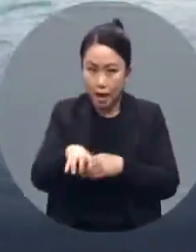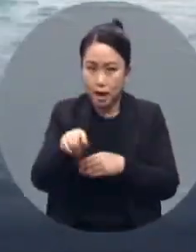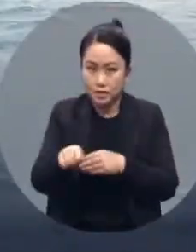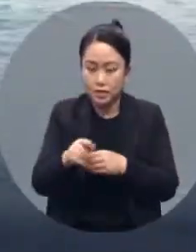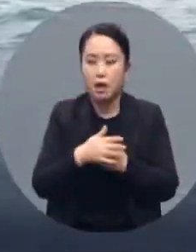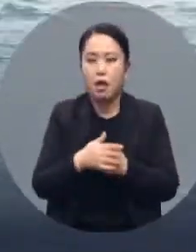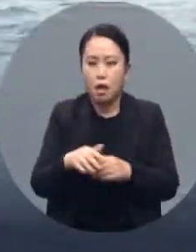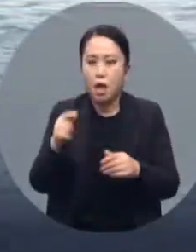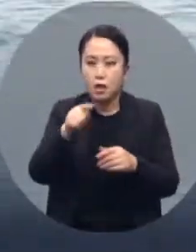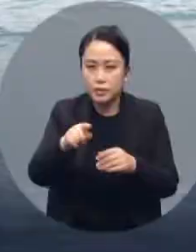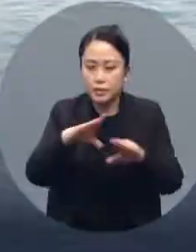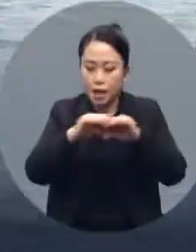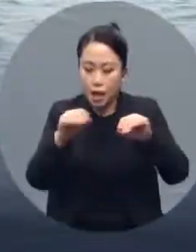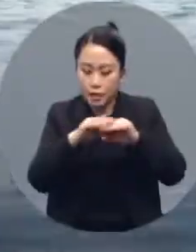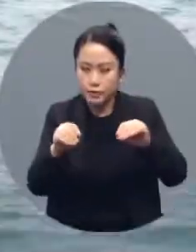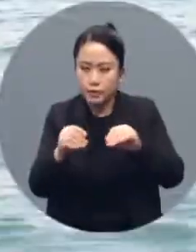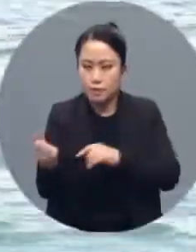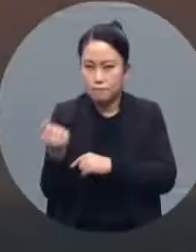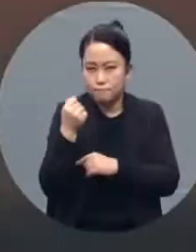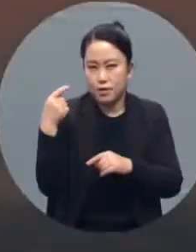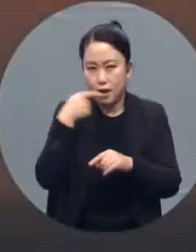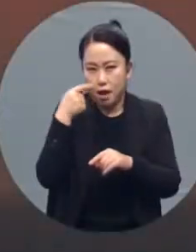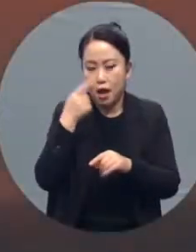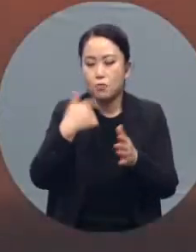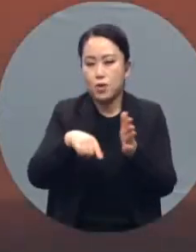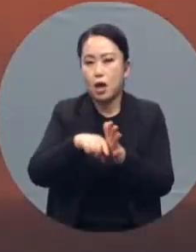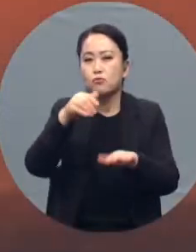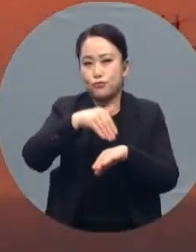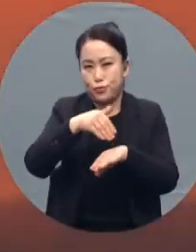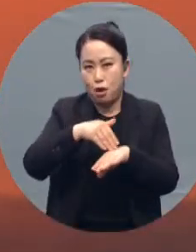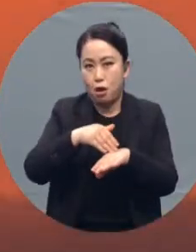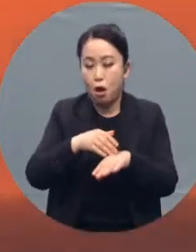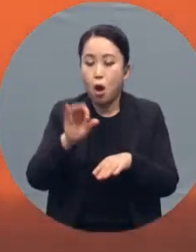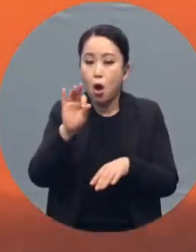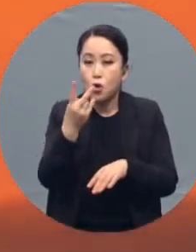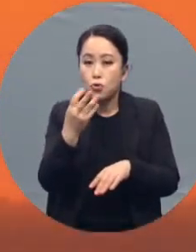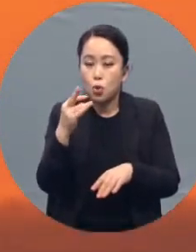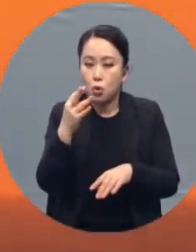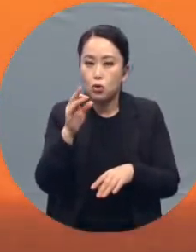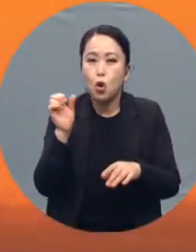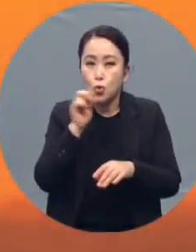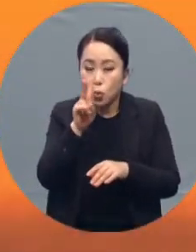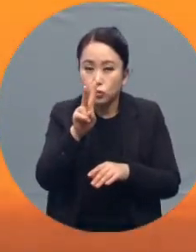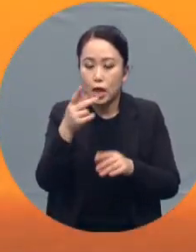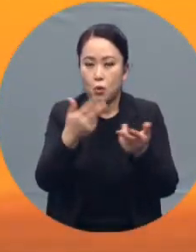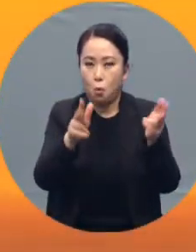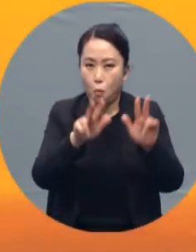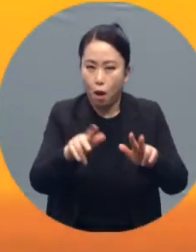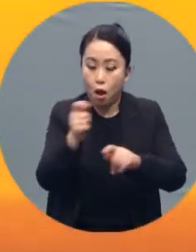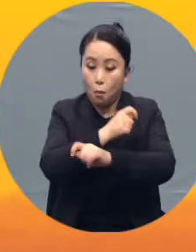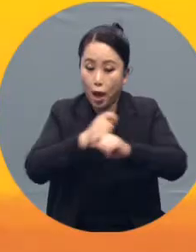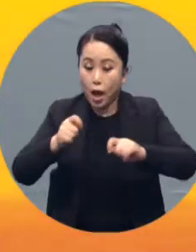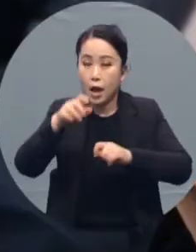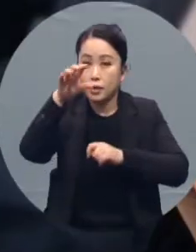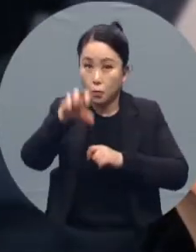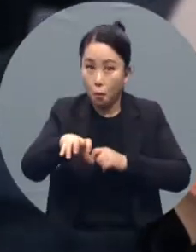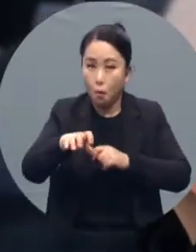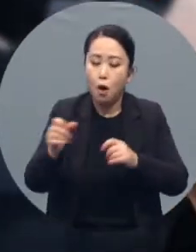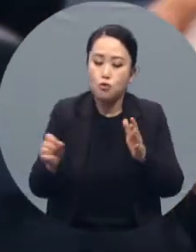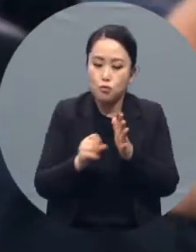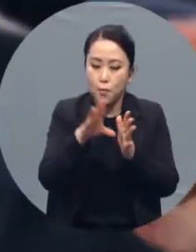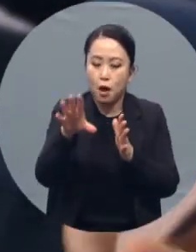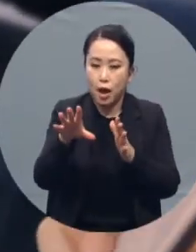역량을 강화하는 훈련이라 하겠습니다. 이 밖에도 용두산공원, 광안리 등 부산 지역 주요 해맞이 명소